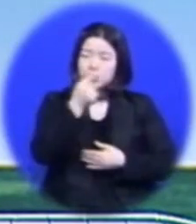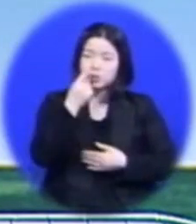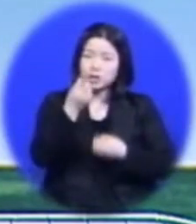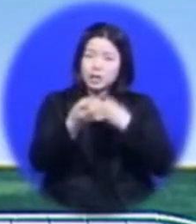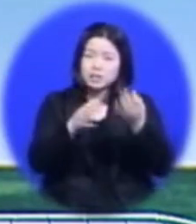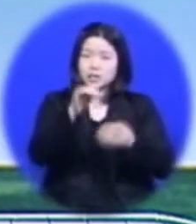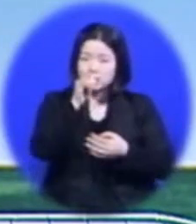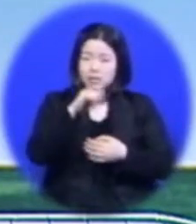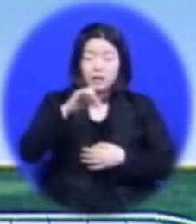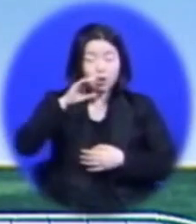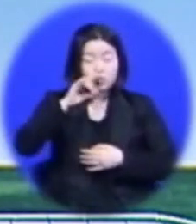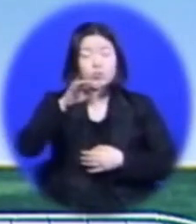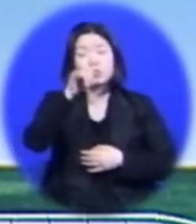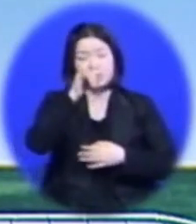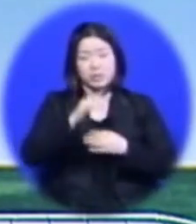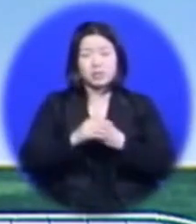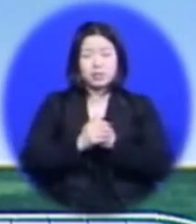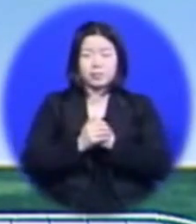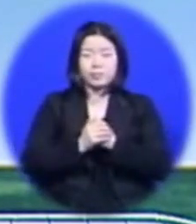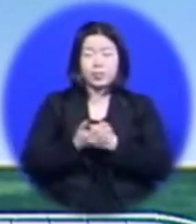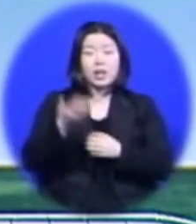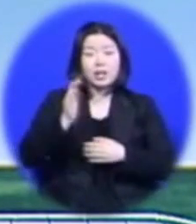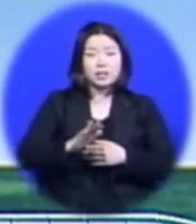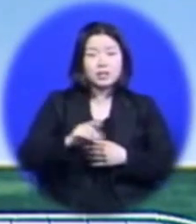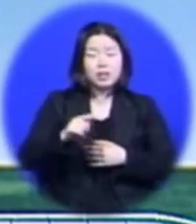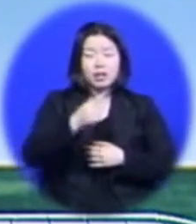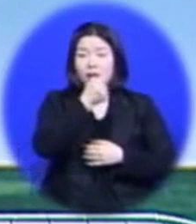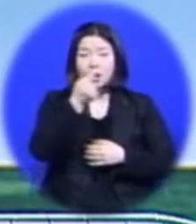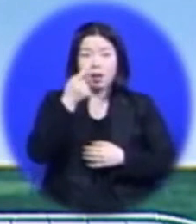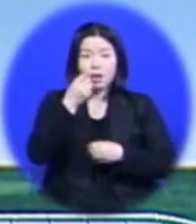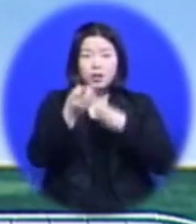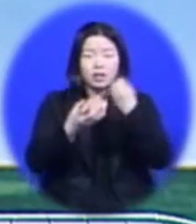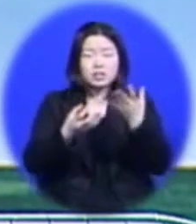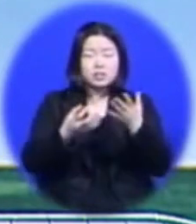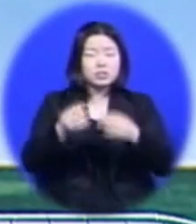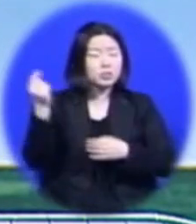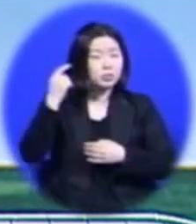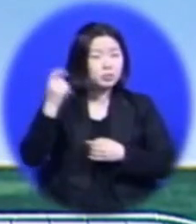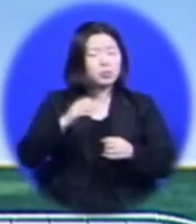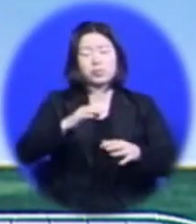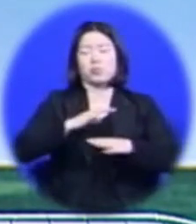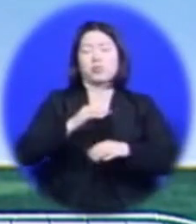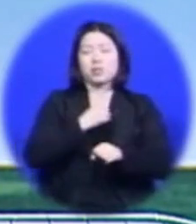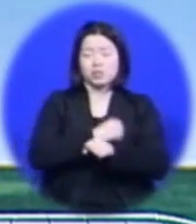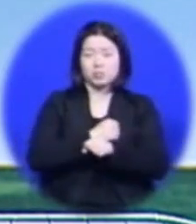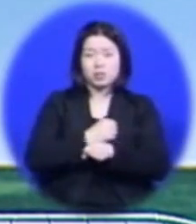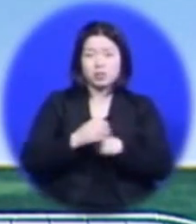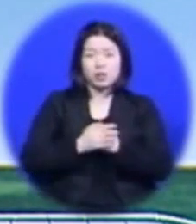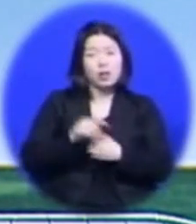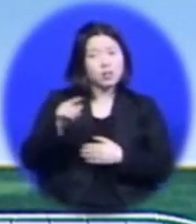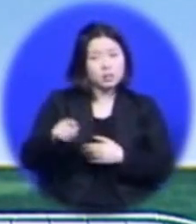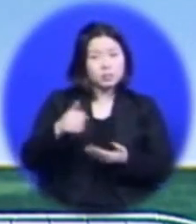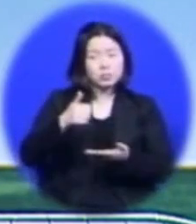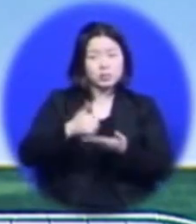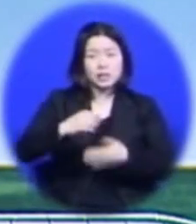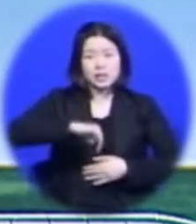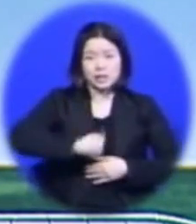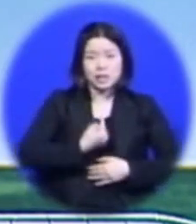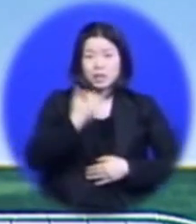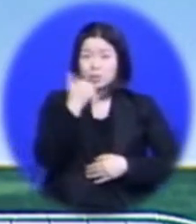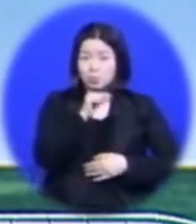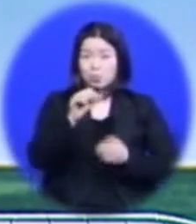있으신가 궁금했었습니다. 근데 간증을 듣고는 놀랐어요. 그분이 자기를